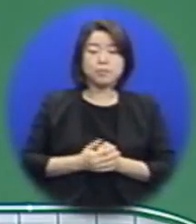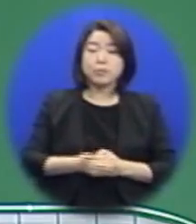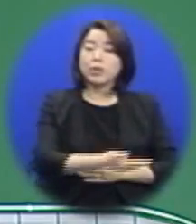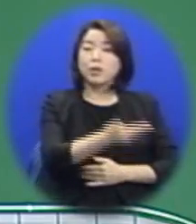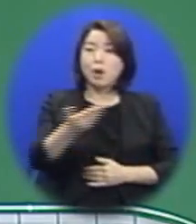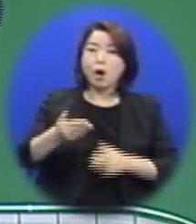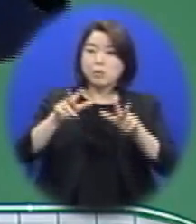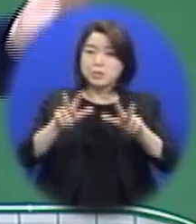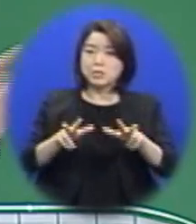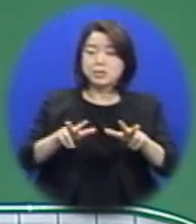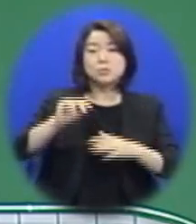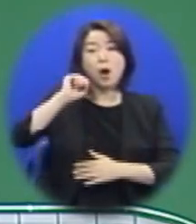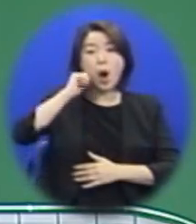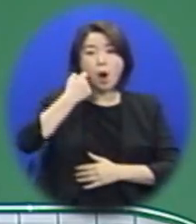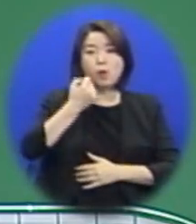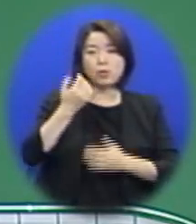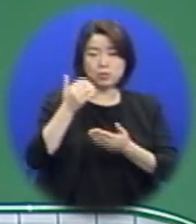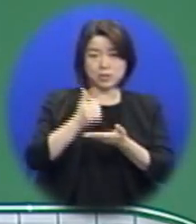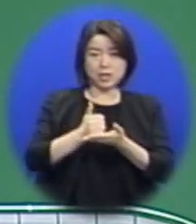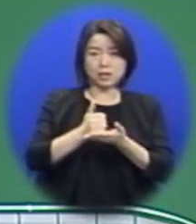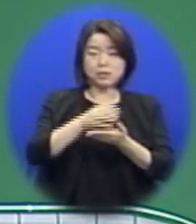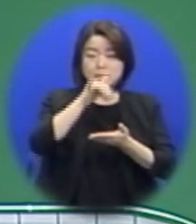여러분 지금 어려운 분 계십니까?